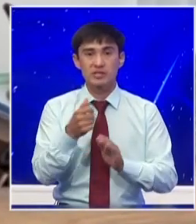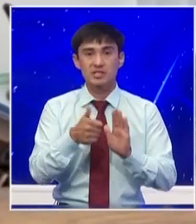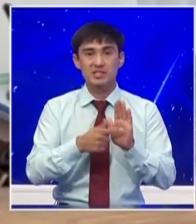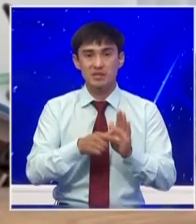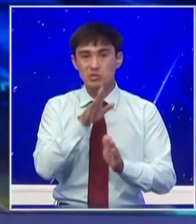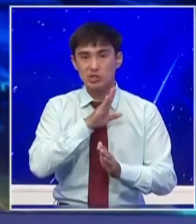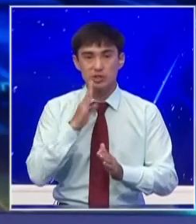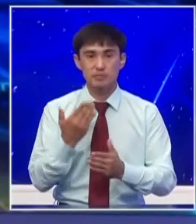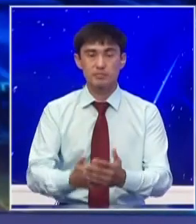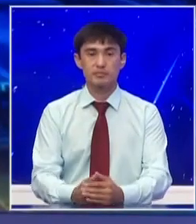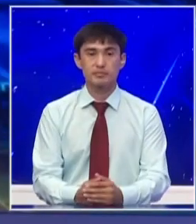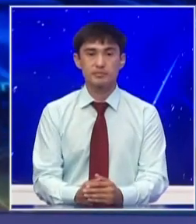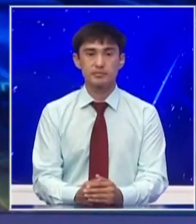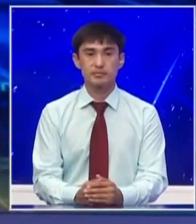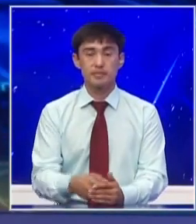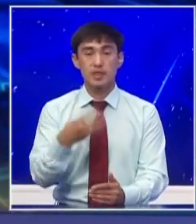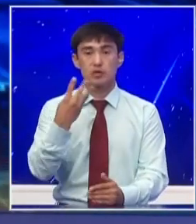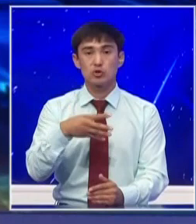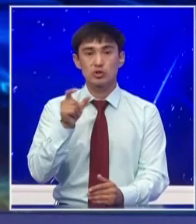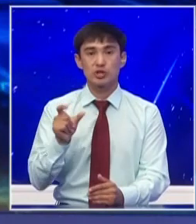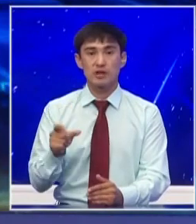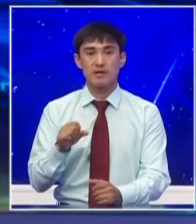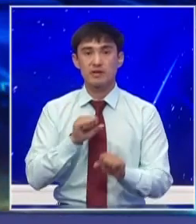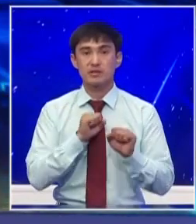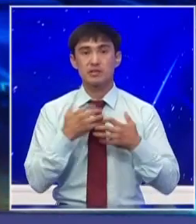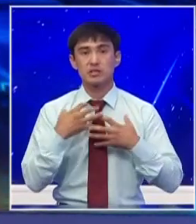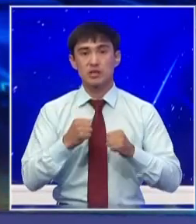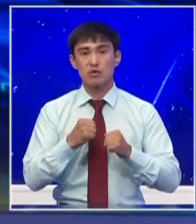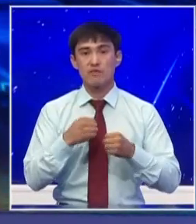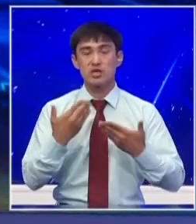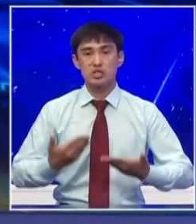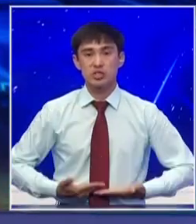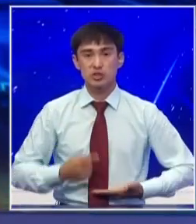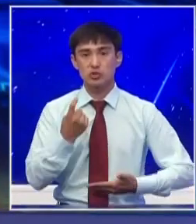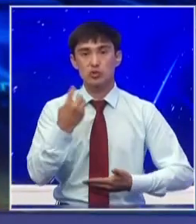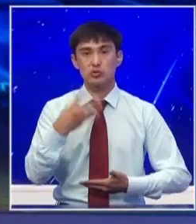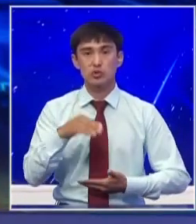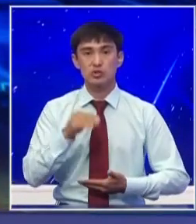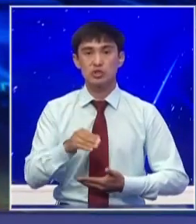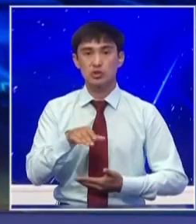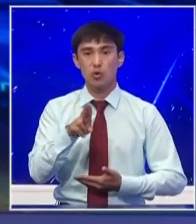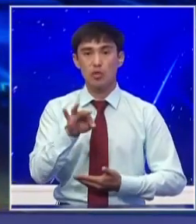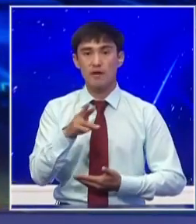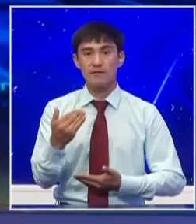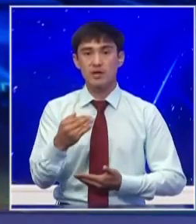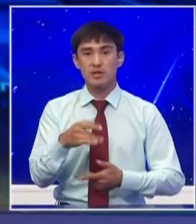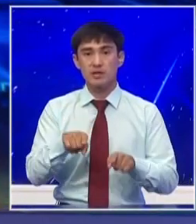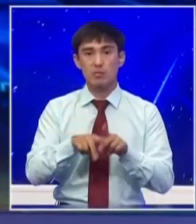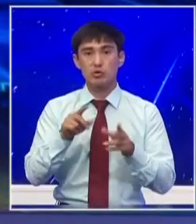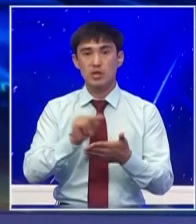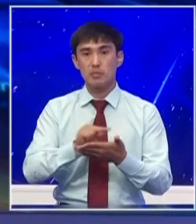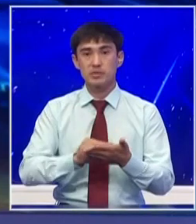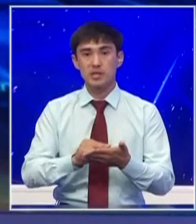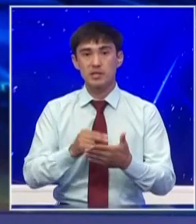женщинам. 40 человек на страже здоровья и жизни 140 тысяч жителей Кунаева. Так можно